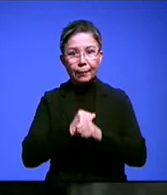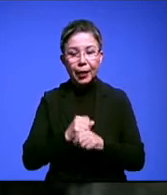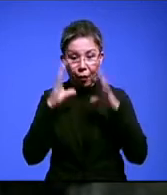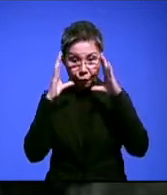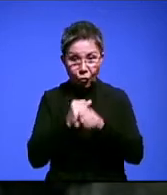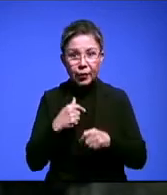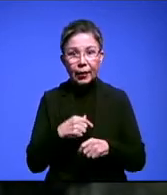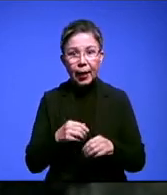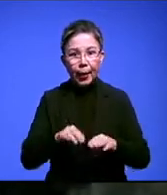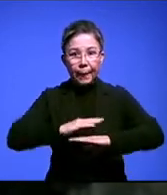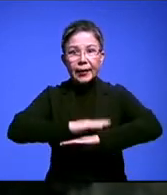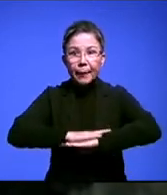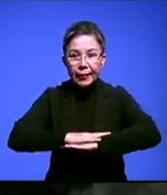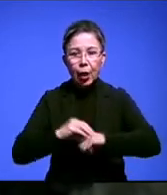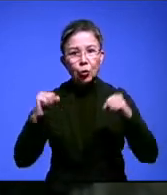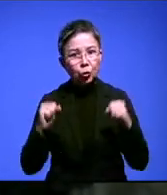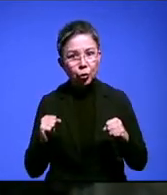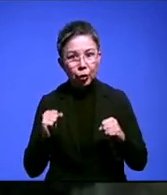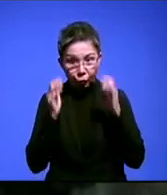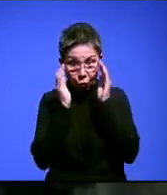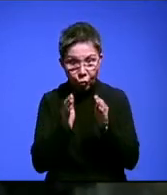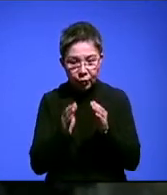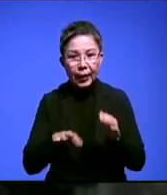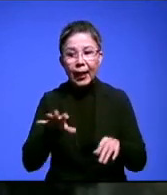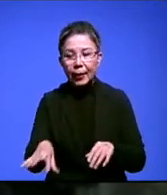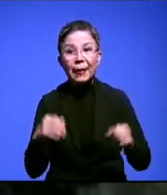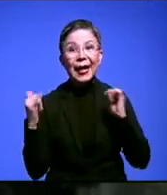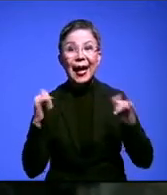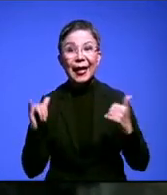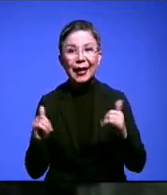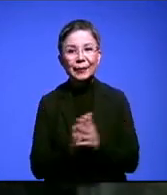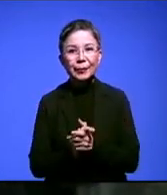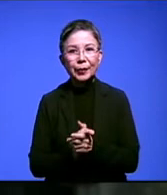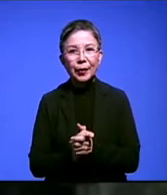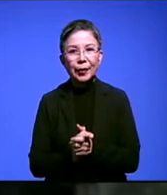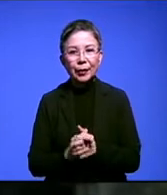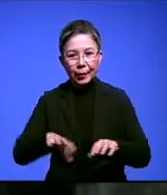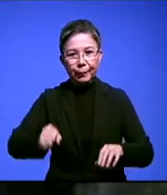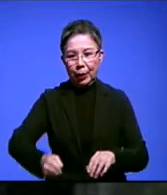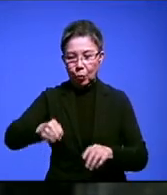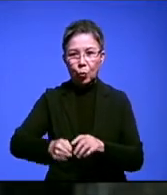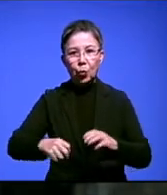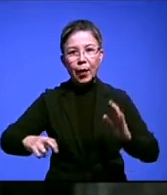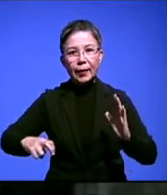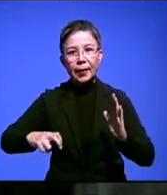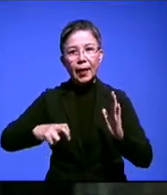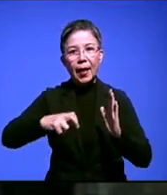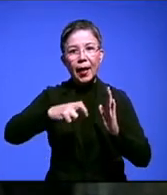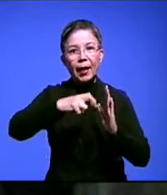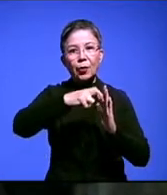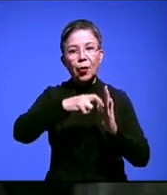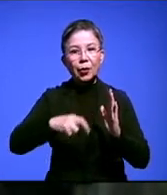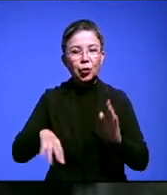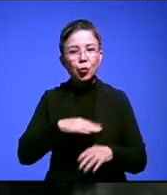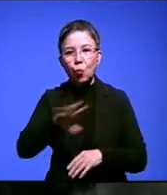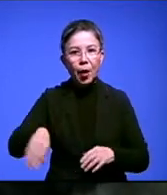tuh biasanya meja-meja, kursi-kursi, terutama area permainan anak-anak, lalu handle pintu, eskalator.